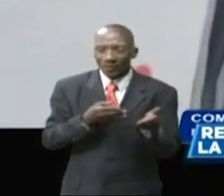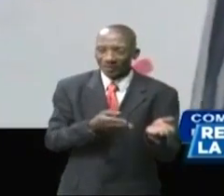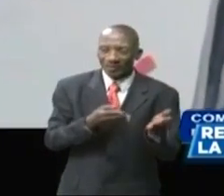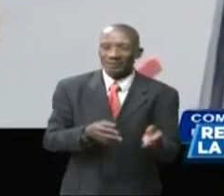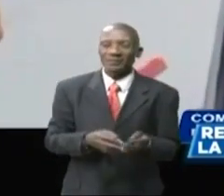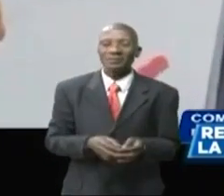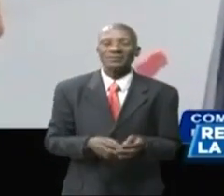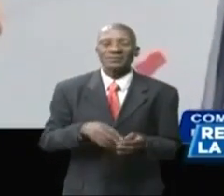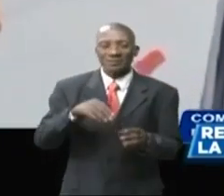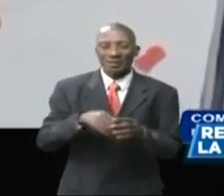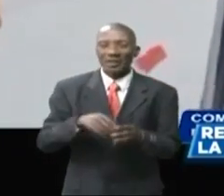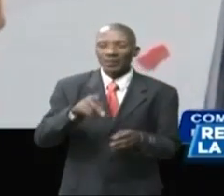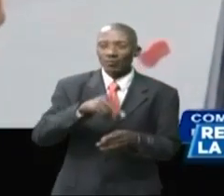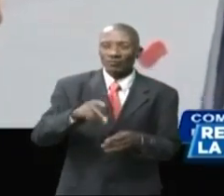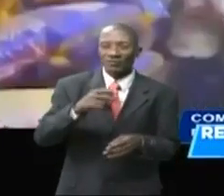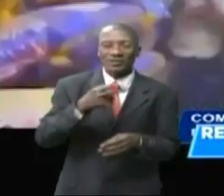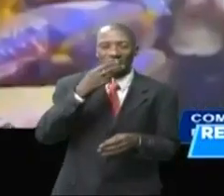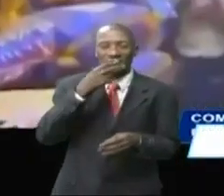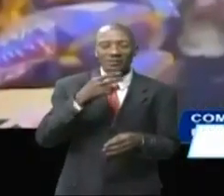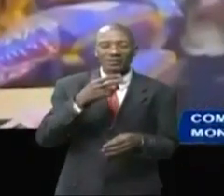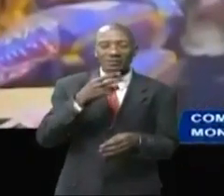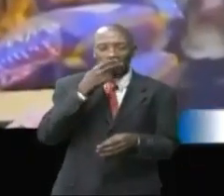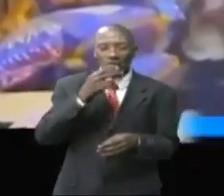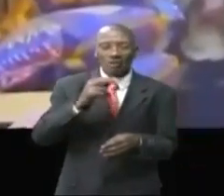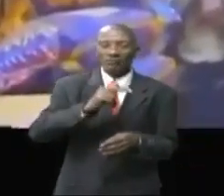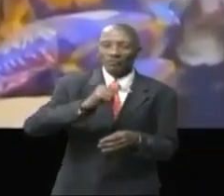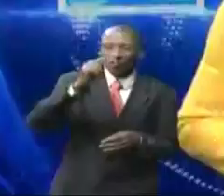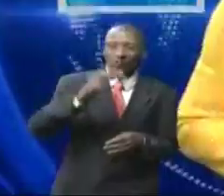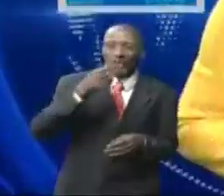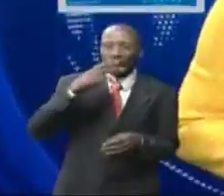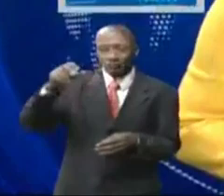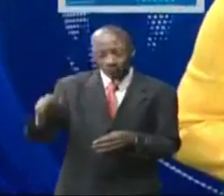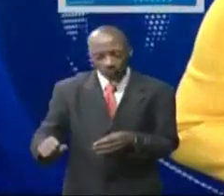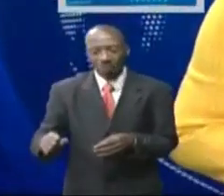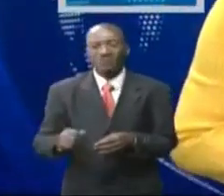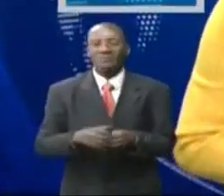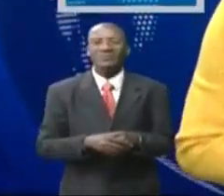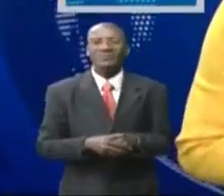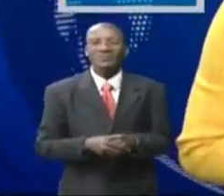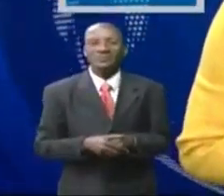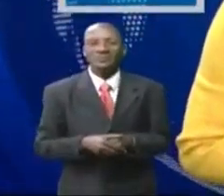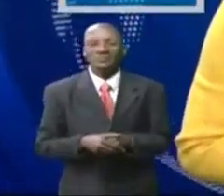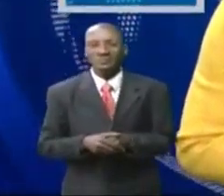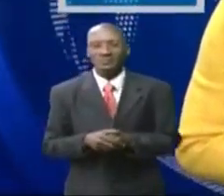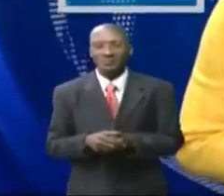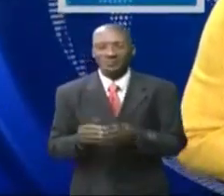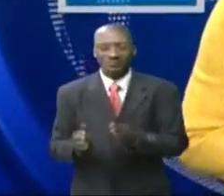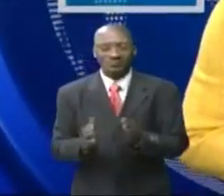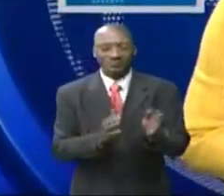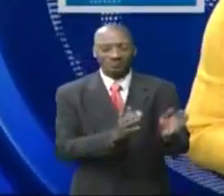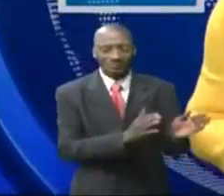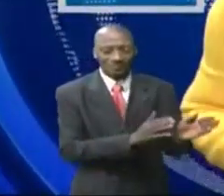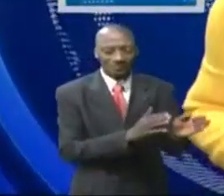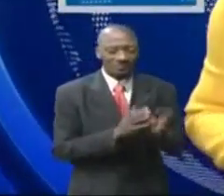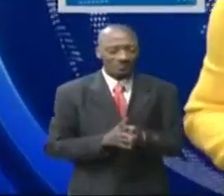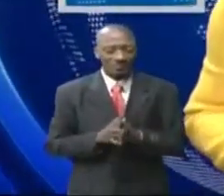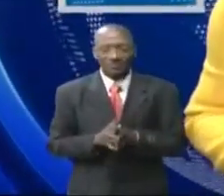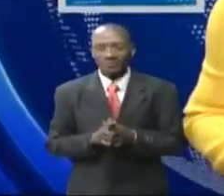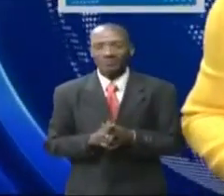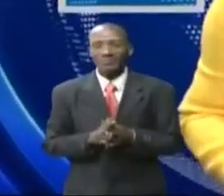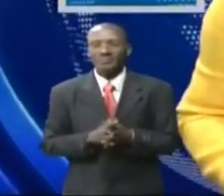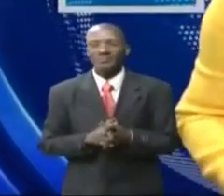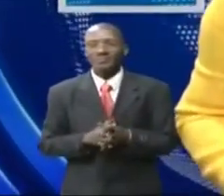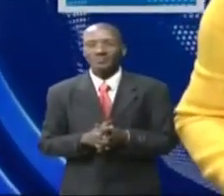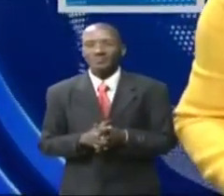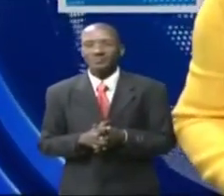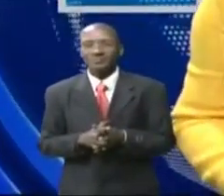Mupenda Watu. Entendez, c'est lui qui aime son prochain. Un geste à suivre. Enfin, la communauté internationale